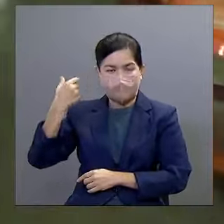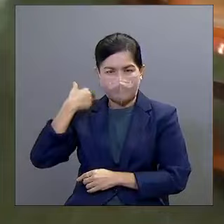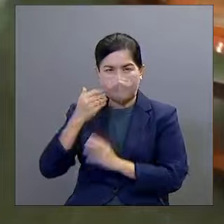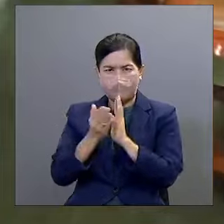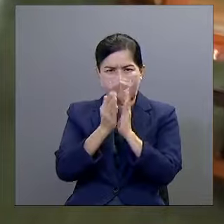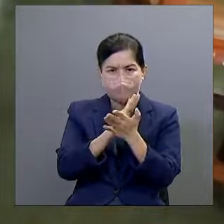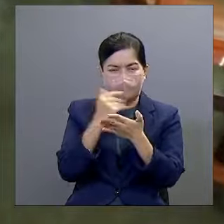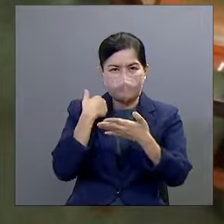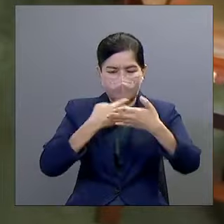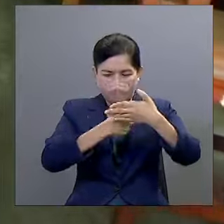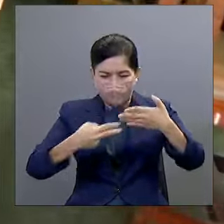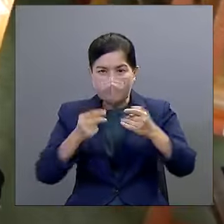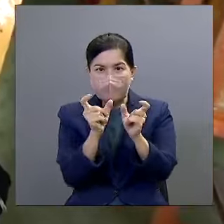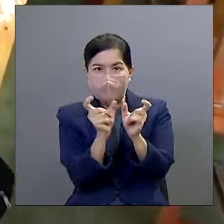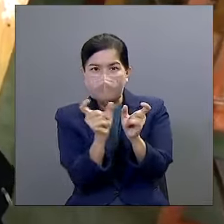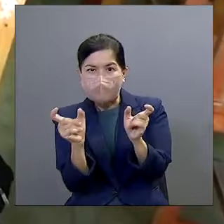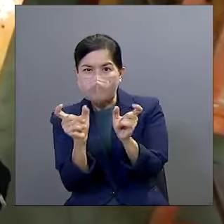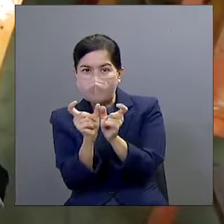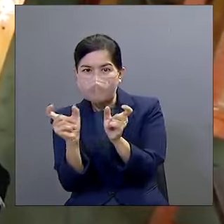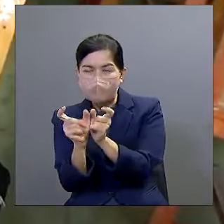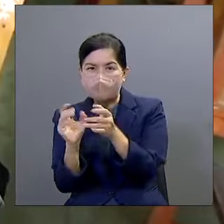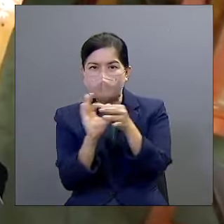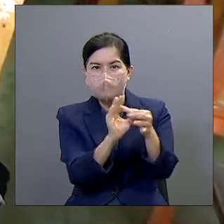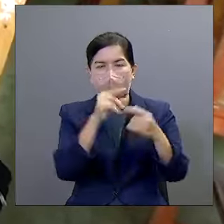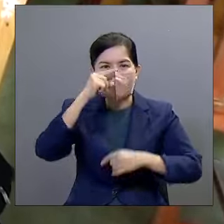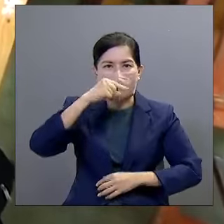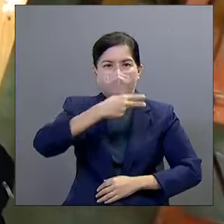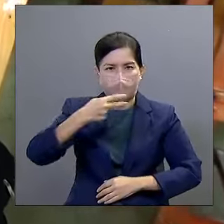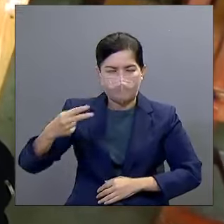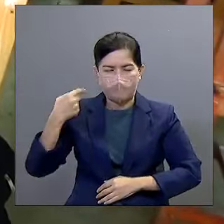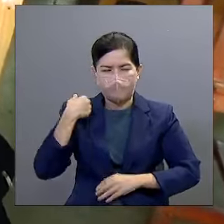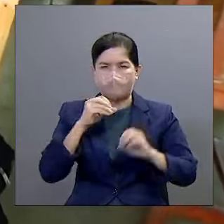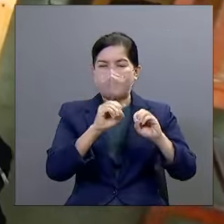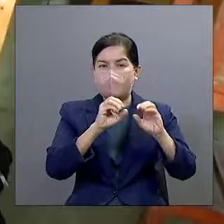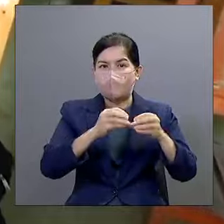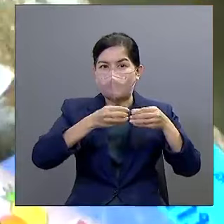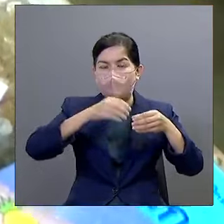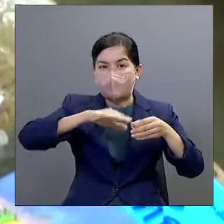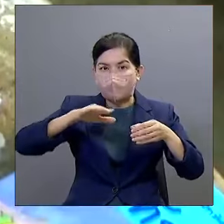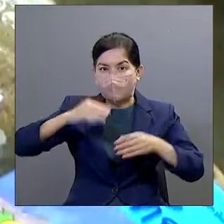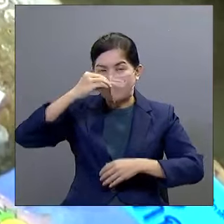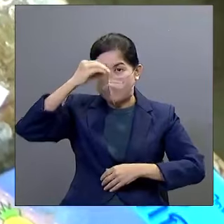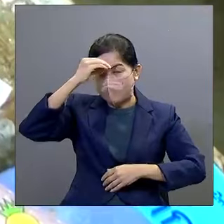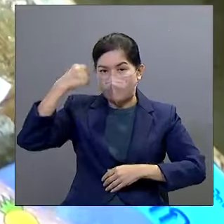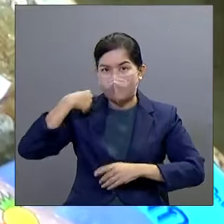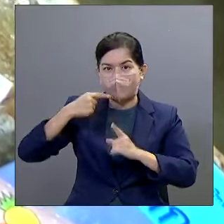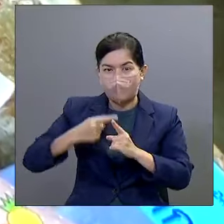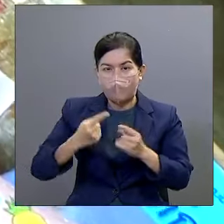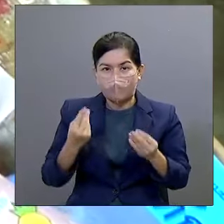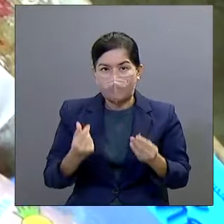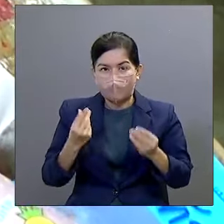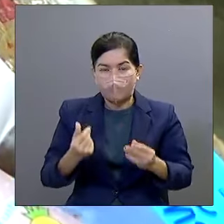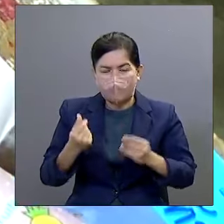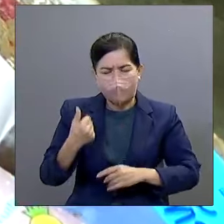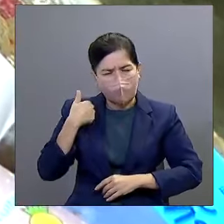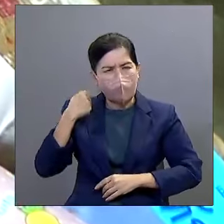ำเนื้อร้องใหม่ค่ะให้เป็นเนื้อหาที่เกี่ยวกับวิชาภาษาไทยทำให้เด็กเข้าใจง่ายไงพอมีดนตรีเข้ามาผนวกกับเนื้อหาเด็กๆก็เลยจำได้